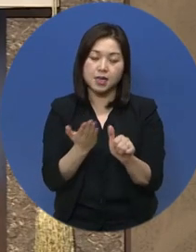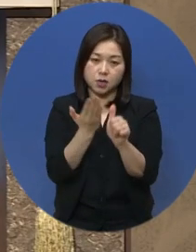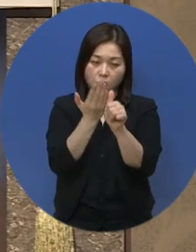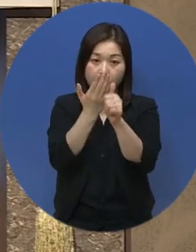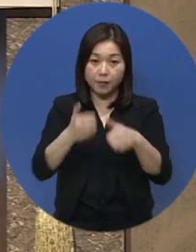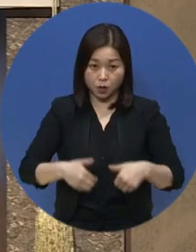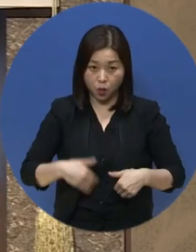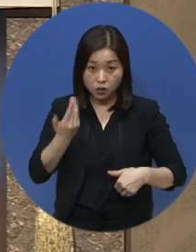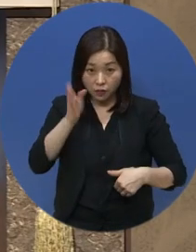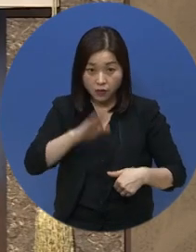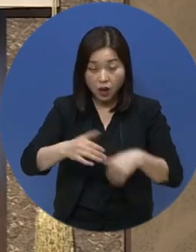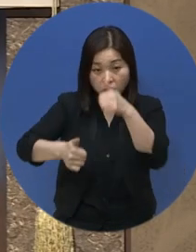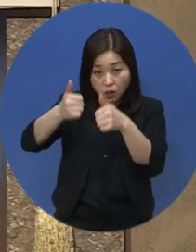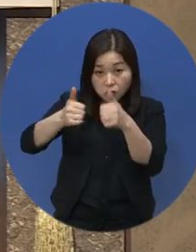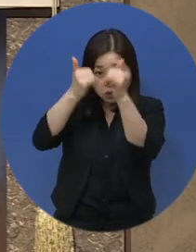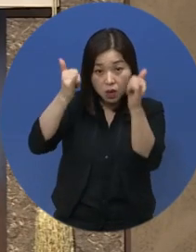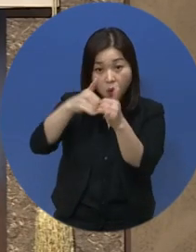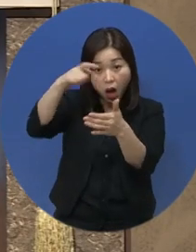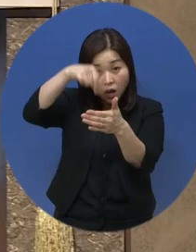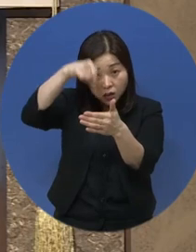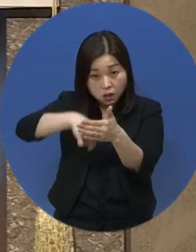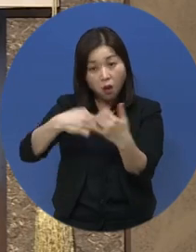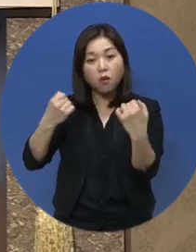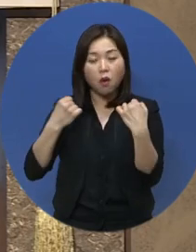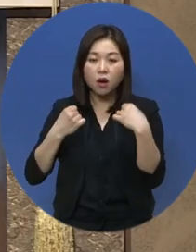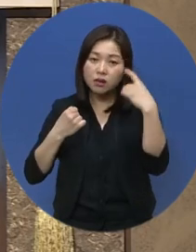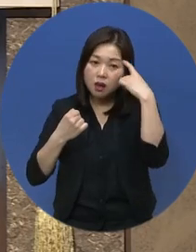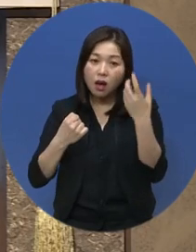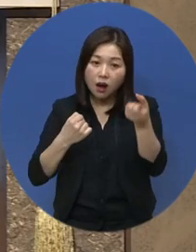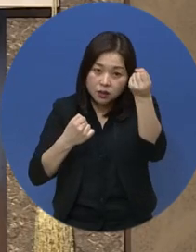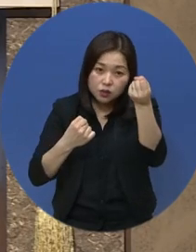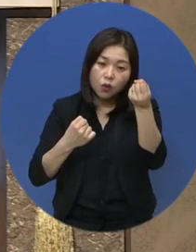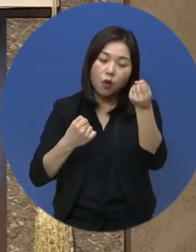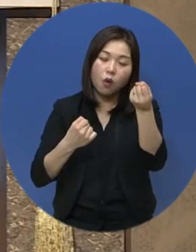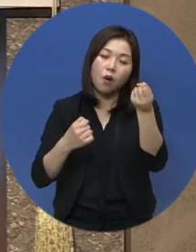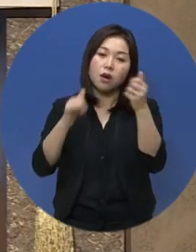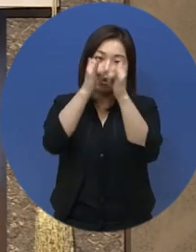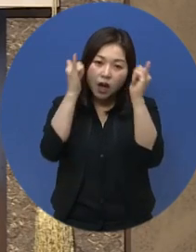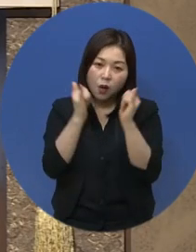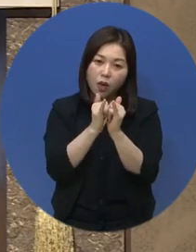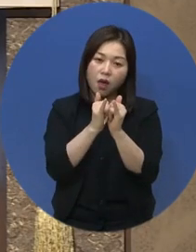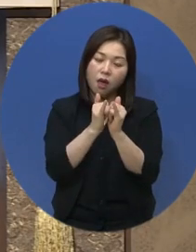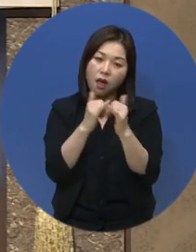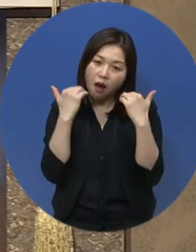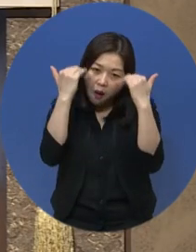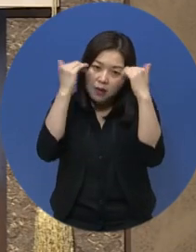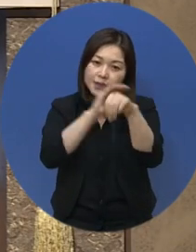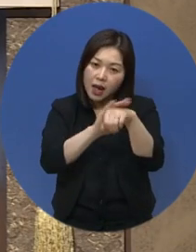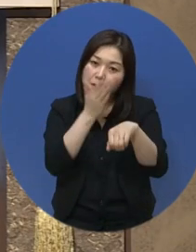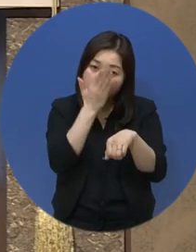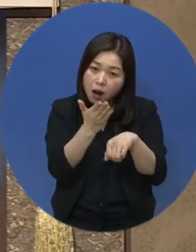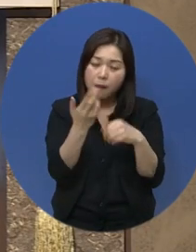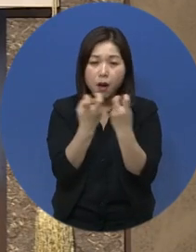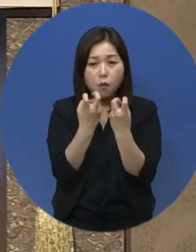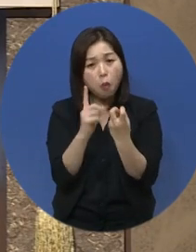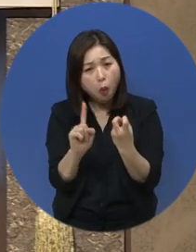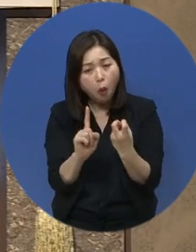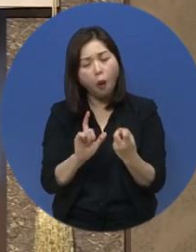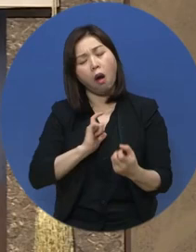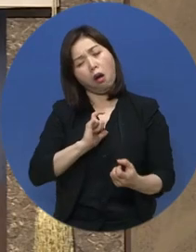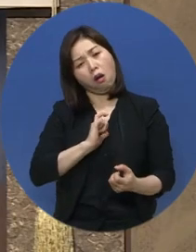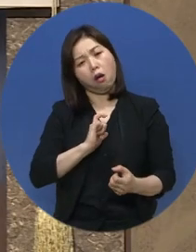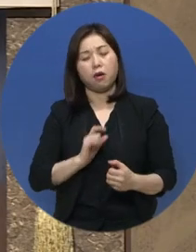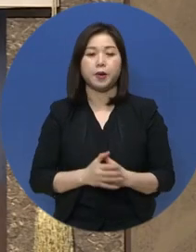사회에서 어떻게 건강한 생각을 가지고 건강한 사회인이 될지가 저는 굉장히 의문이에요. 예.